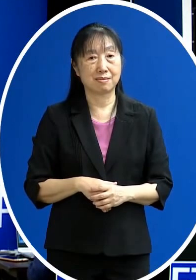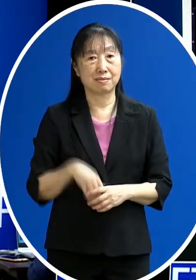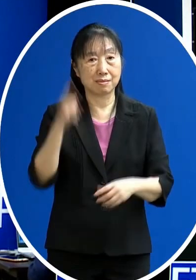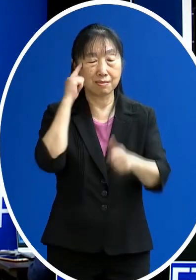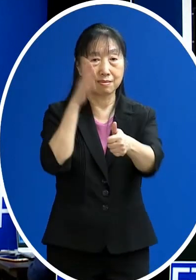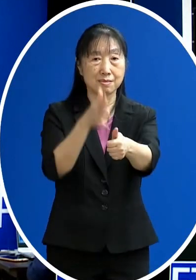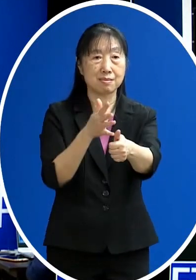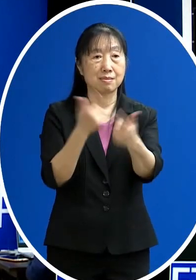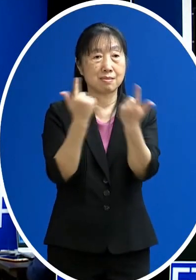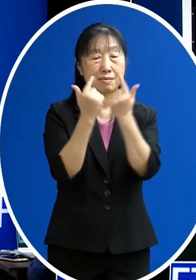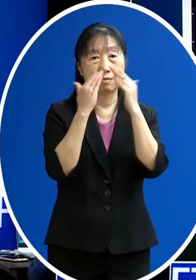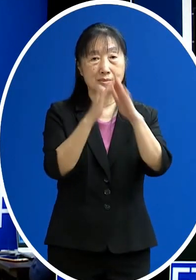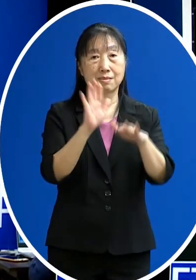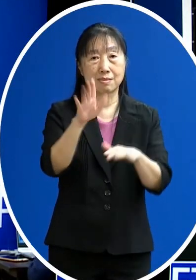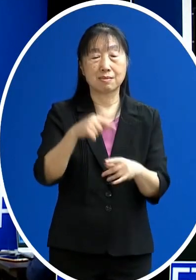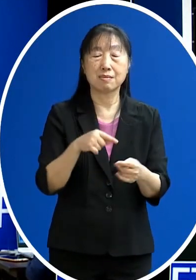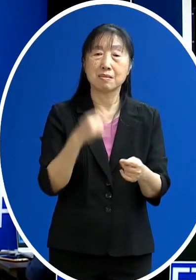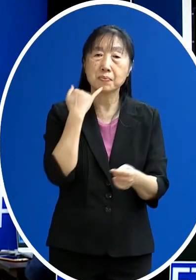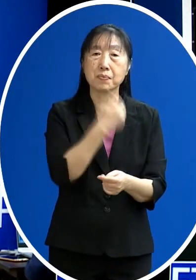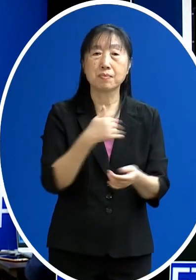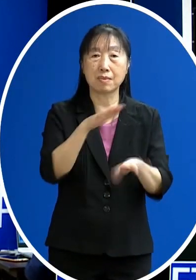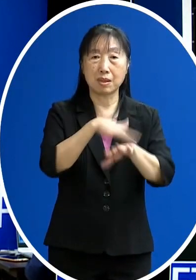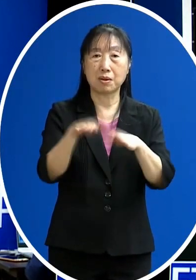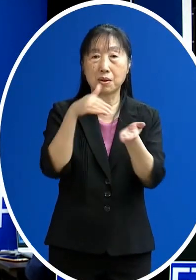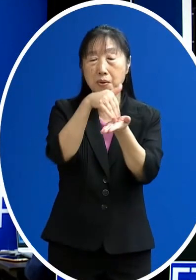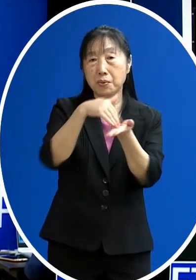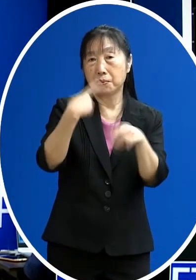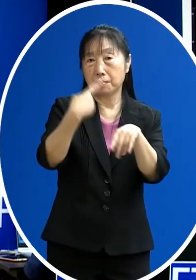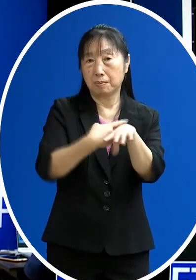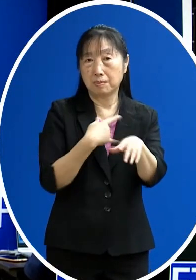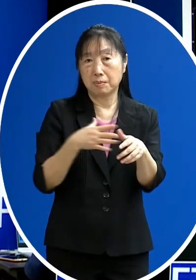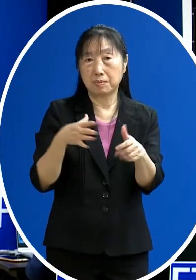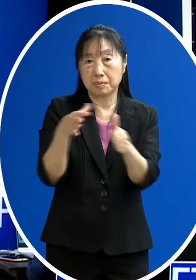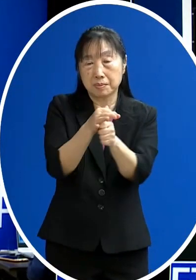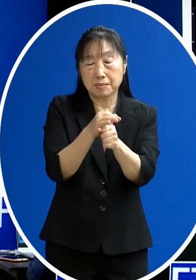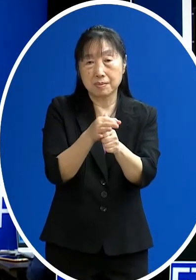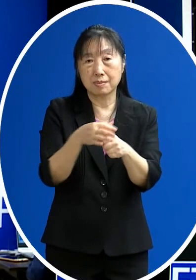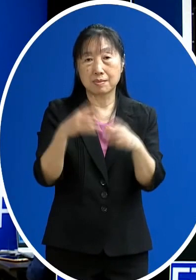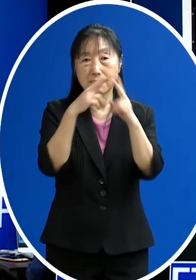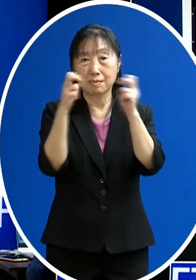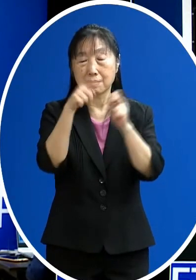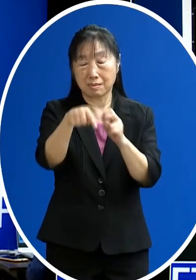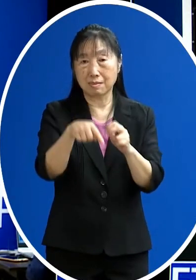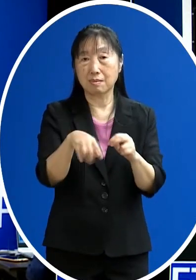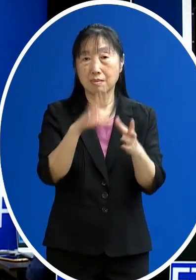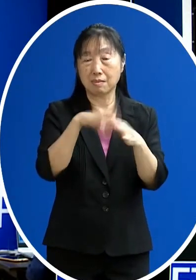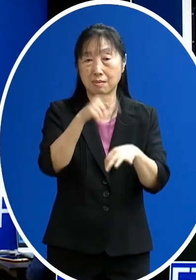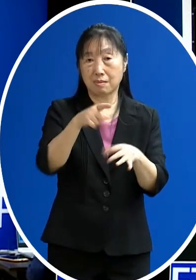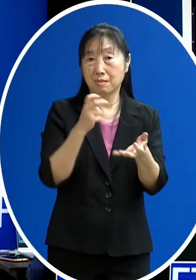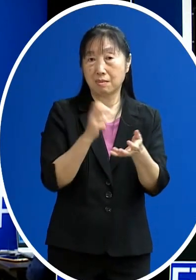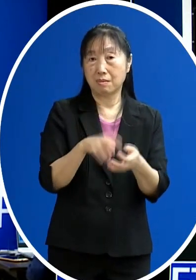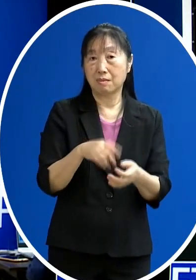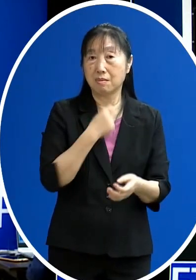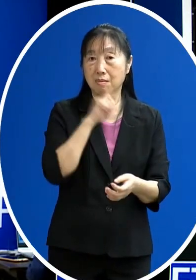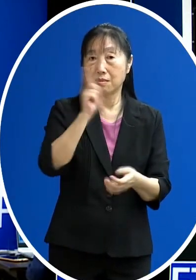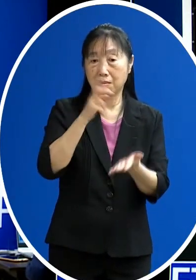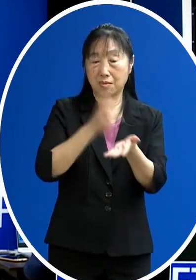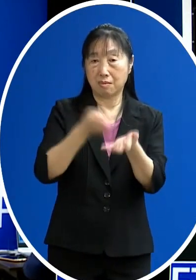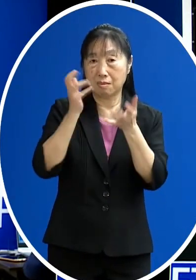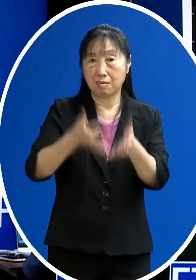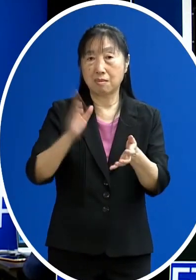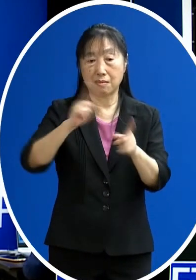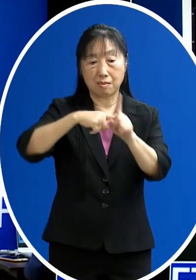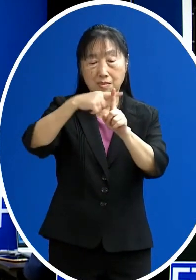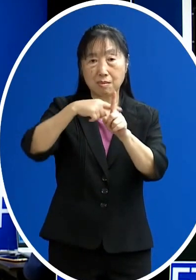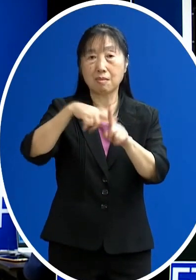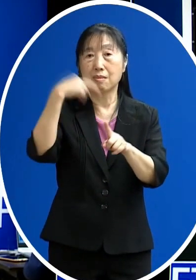北市喊出未来不排除软性封城，那指挥中心这边是同意的吗？中央有类似遇到疫情严重到什么程度，可能会启